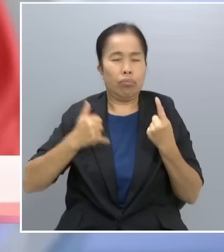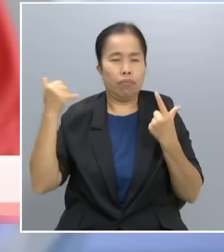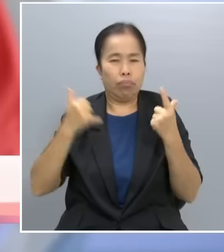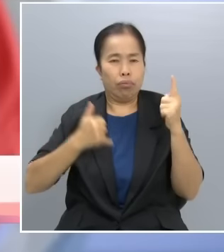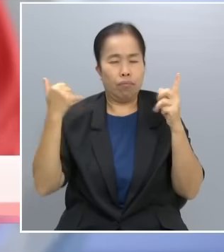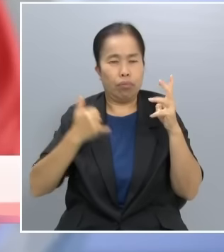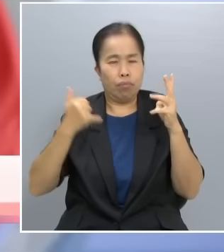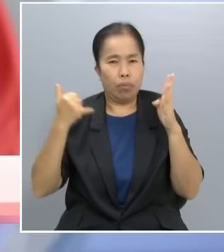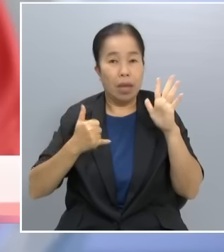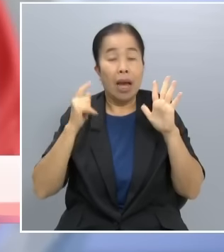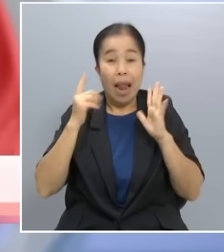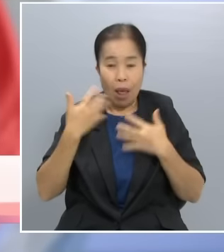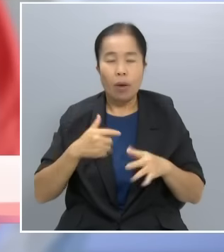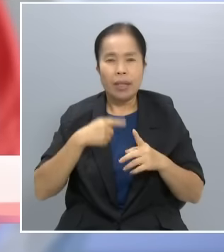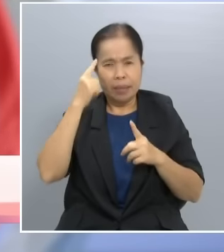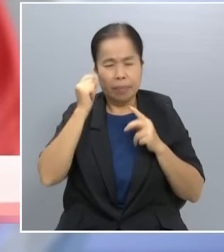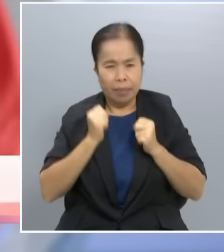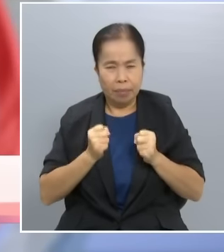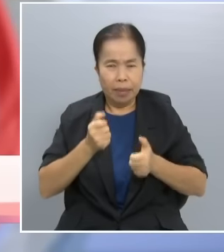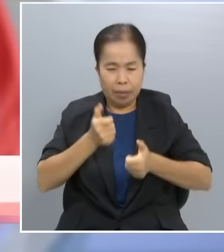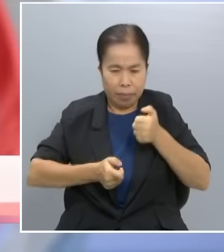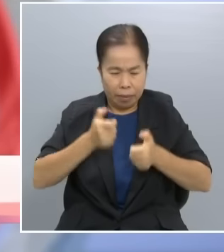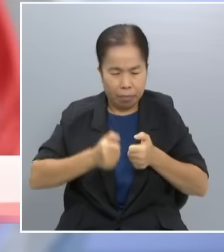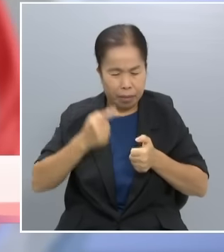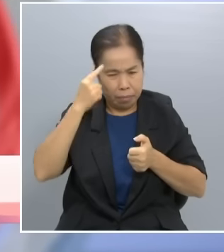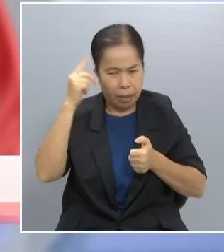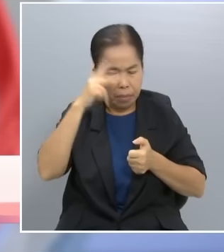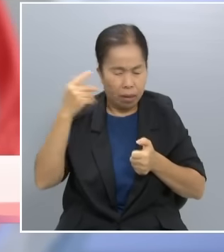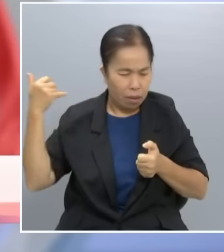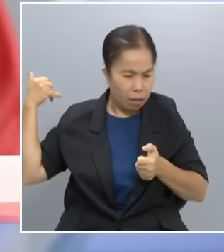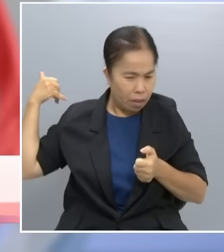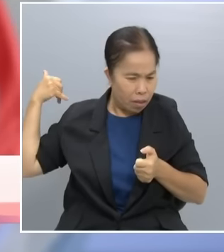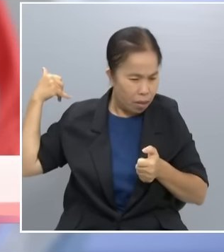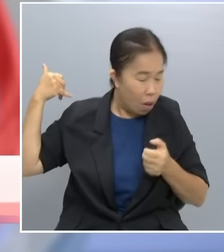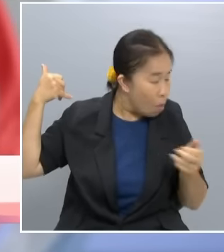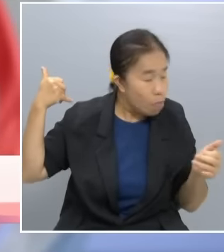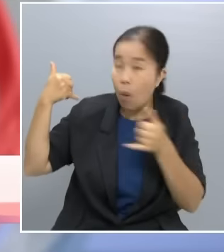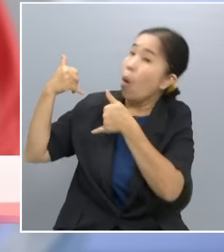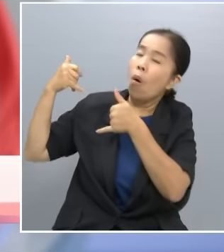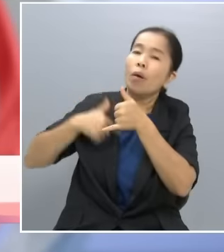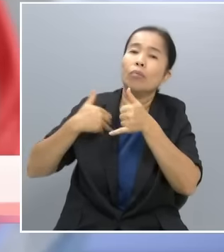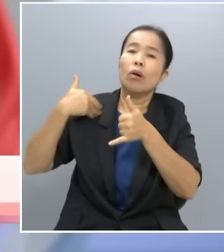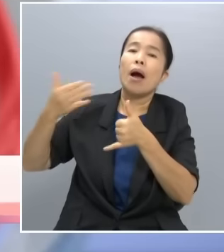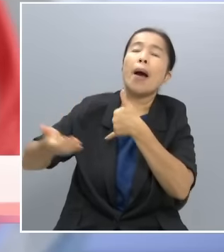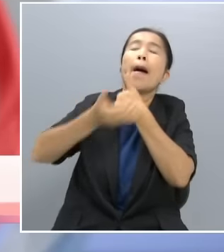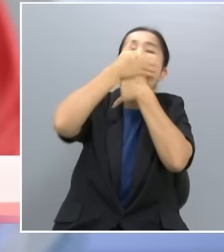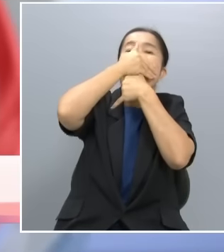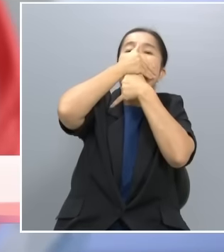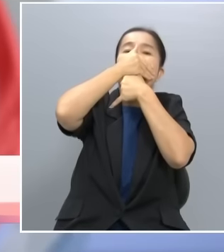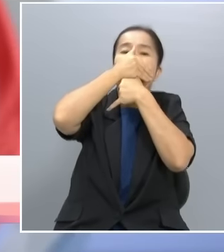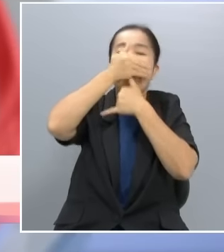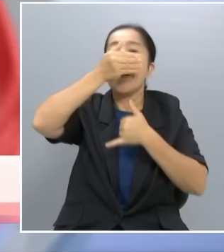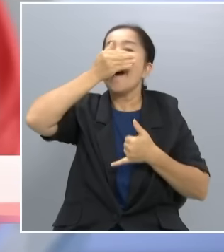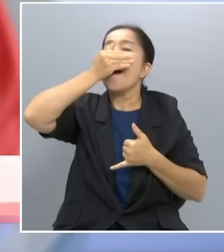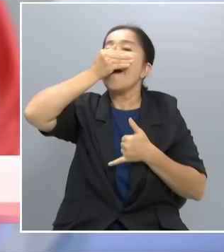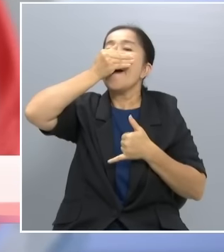พิมพ์แชทคุยกับเพื่อนร่วมงานก็รู้สึกว่าเหมือนมีคนมาข้างหลังพอหันไปเขาก็ใช้มือข้างนึงปิดจมูก